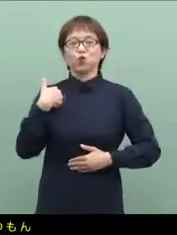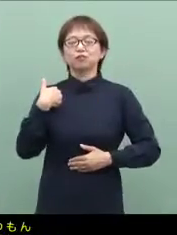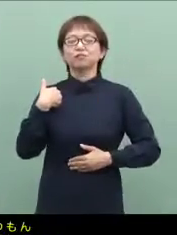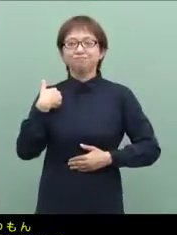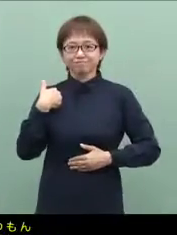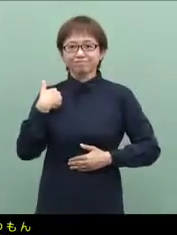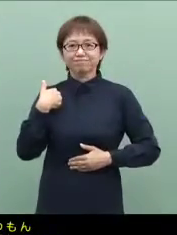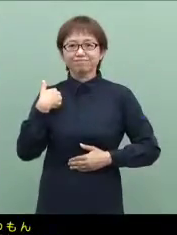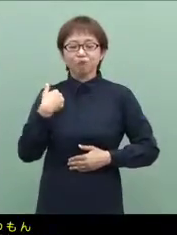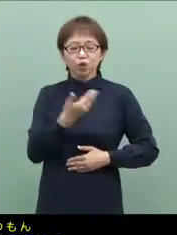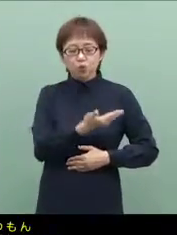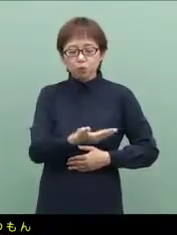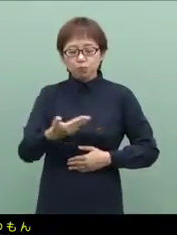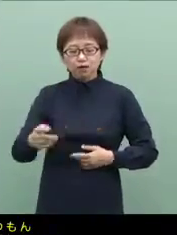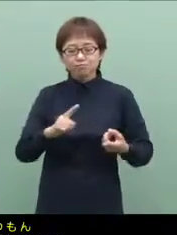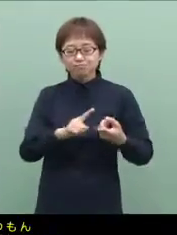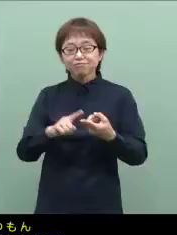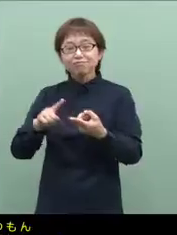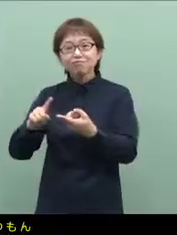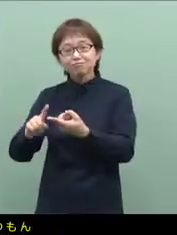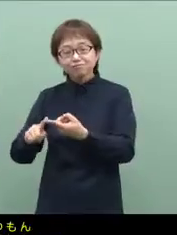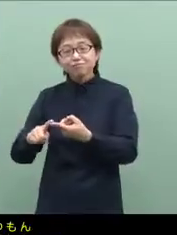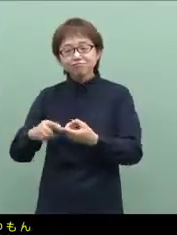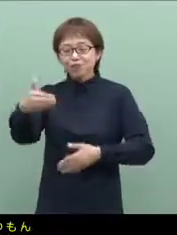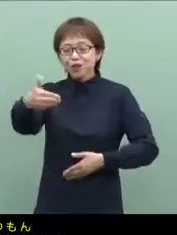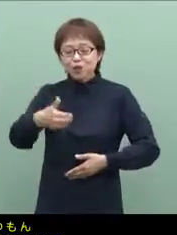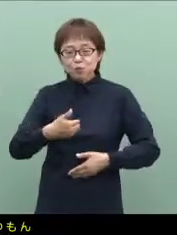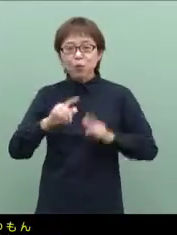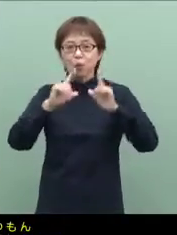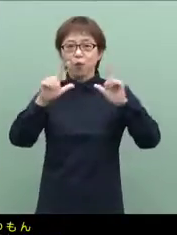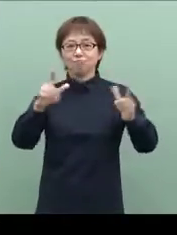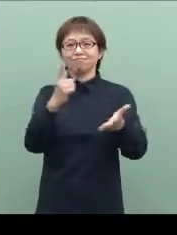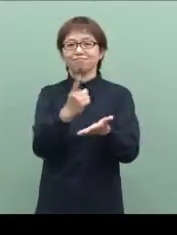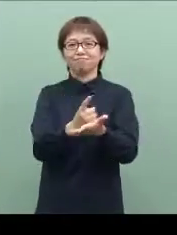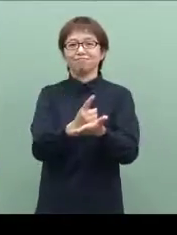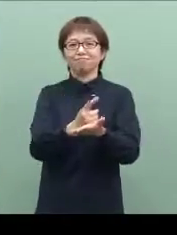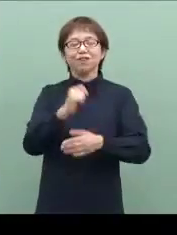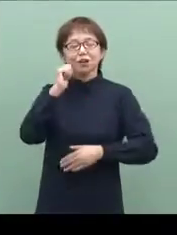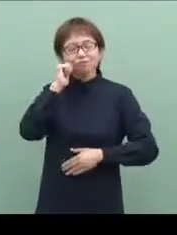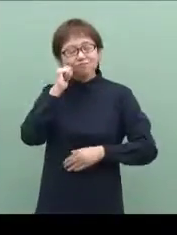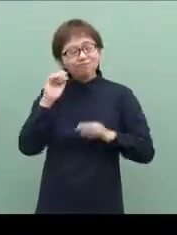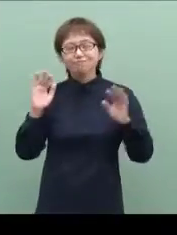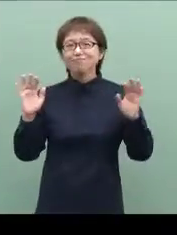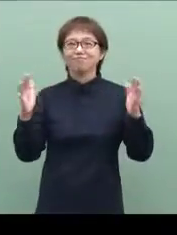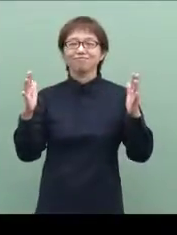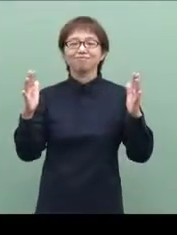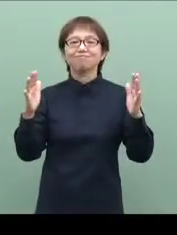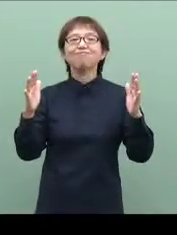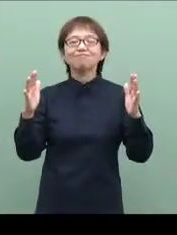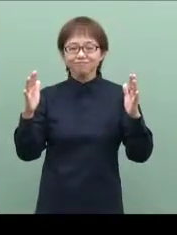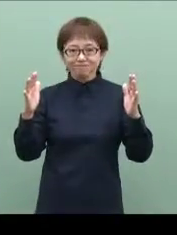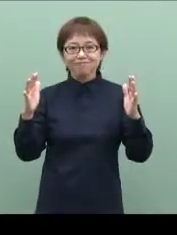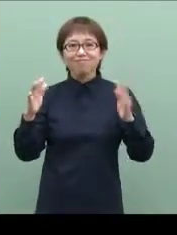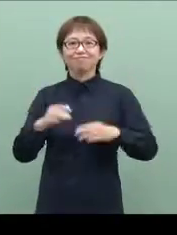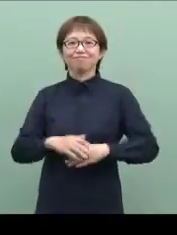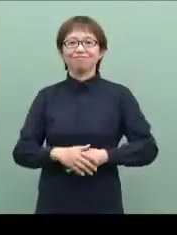順番通りに簡単な質問に答えていくだけなので、特に難しいということもありません。